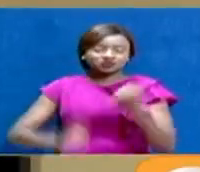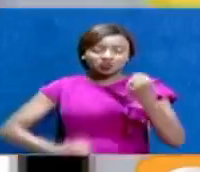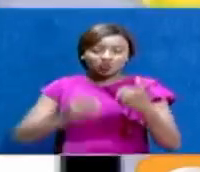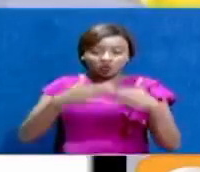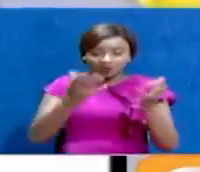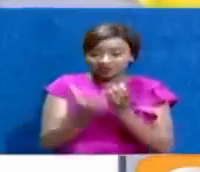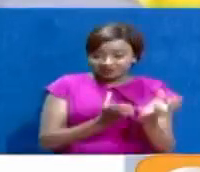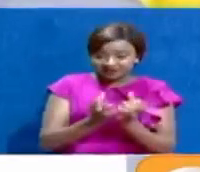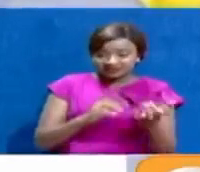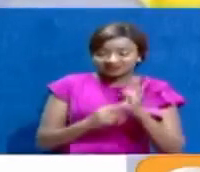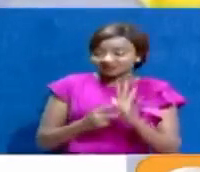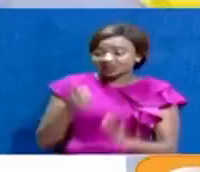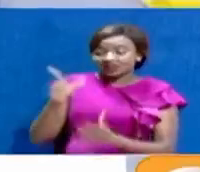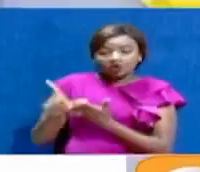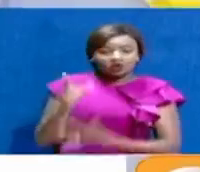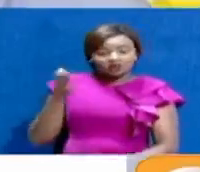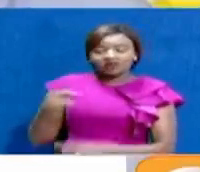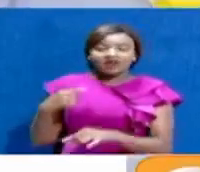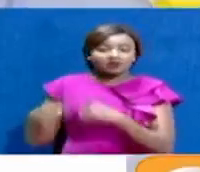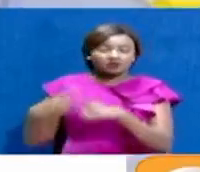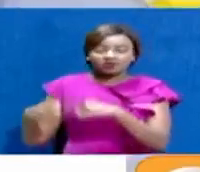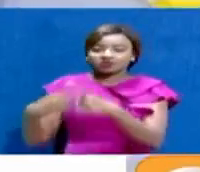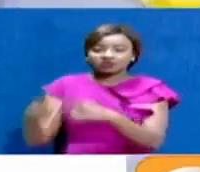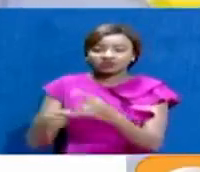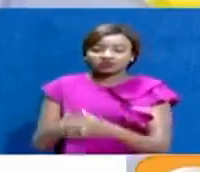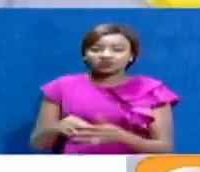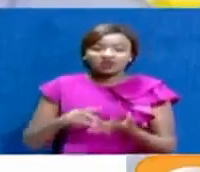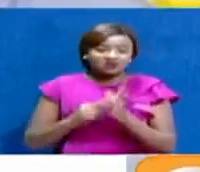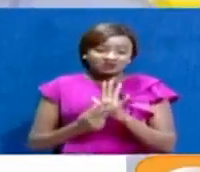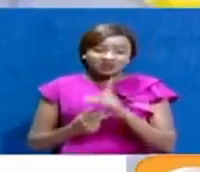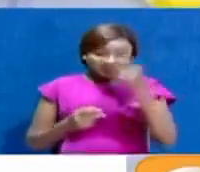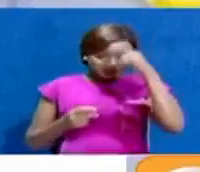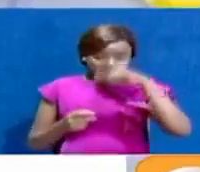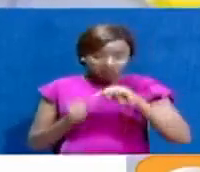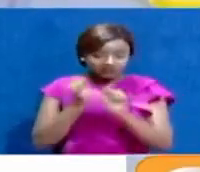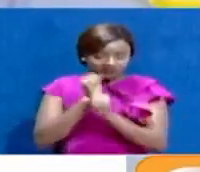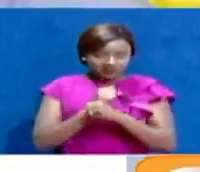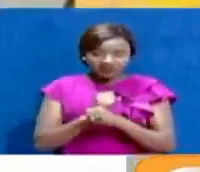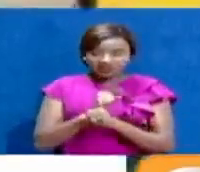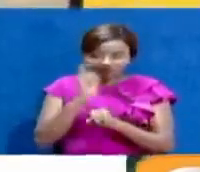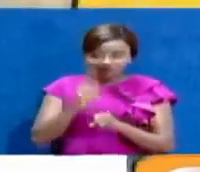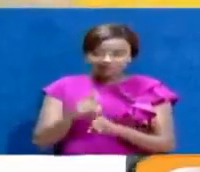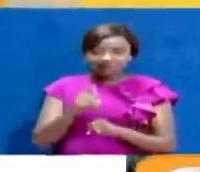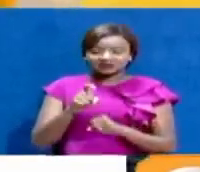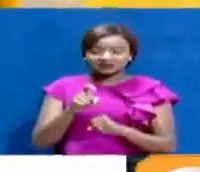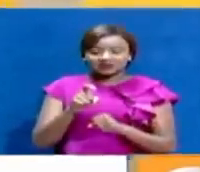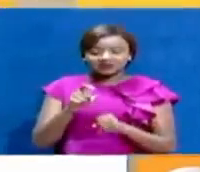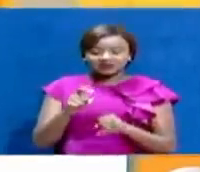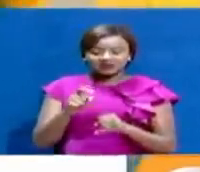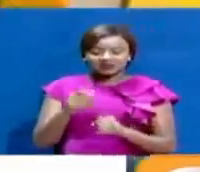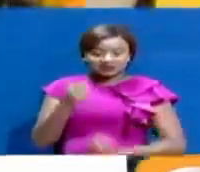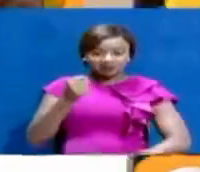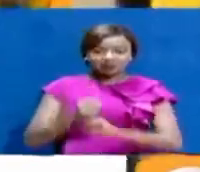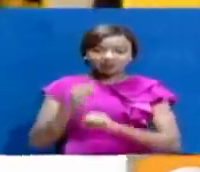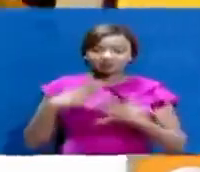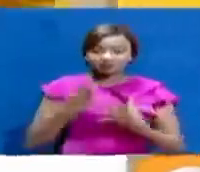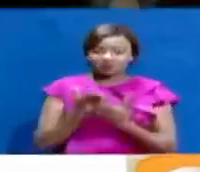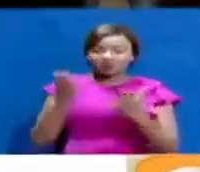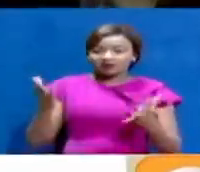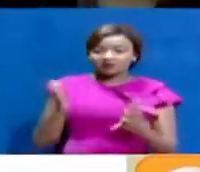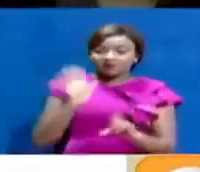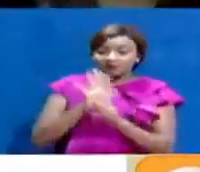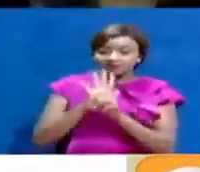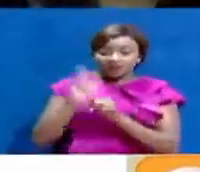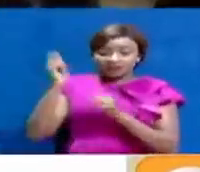think about all of us. Not just policy making has to be greater than what it is. Baadhi ya Wakenya walioathirika na